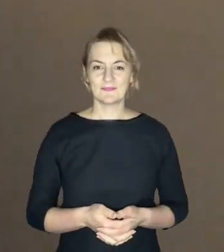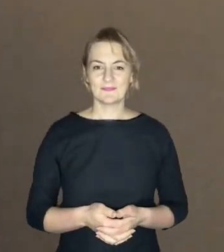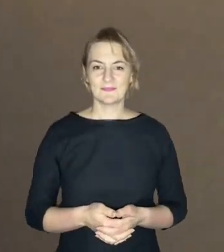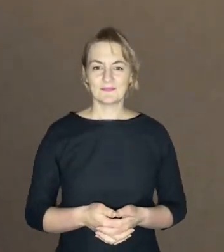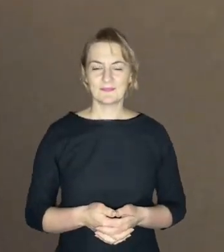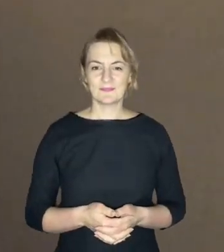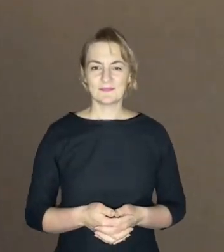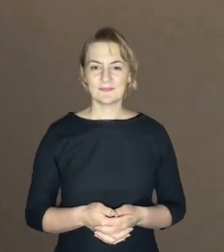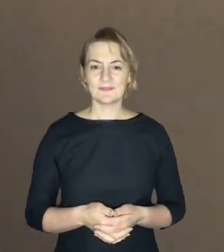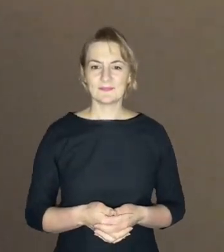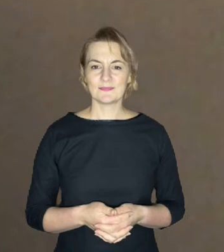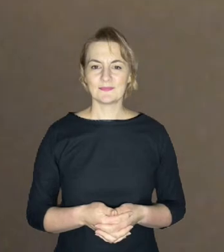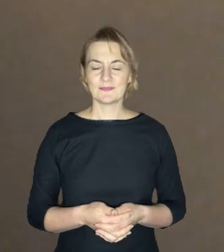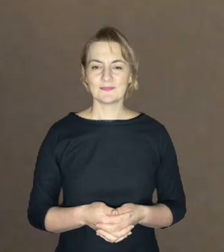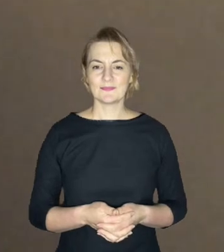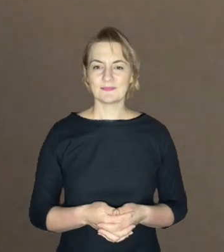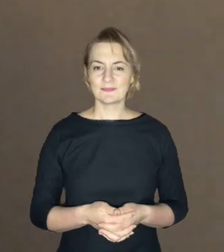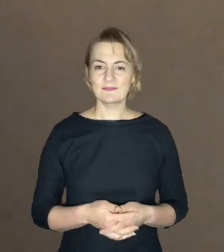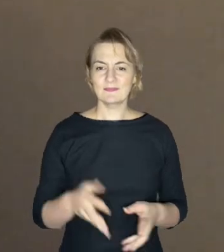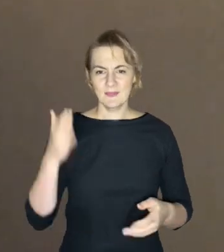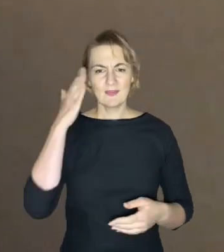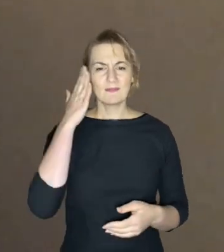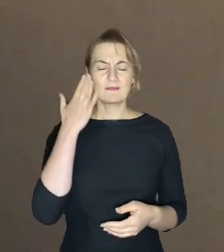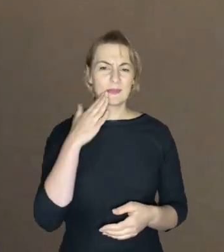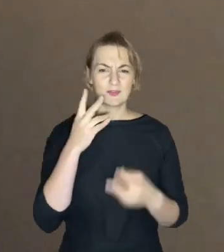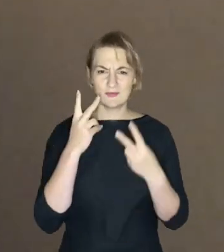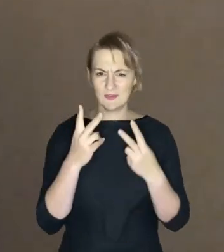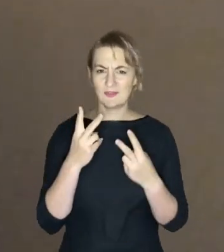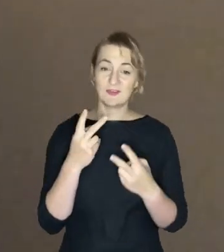to bardzo ważne i bardzo trudne, ale